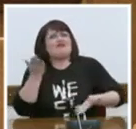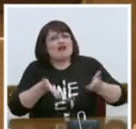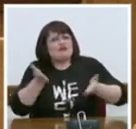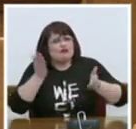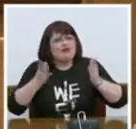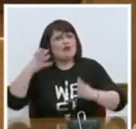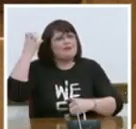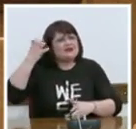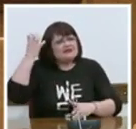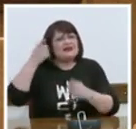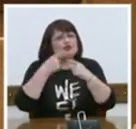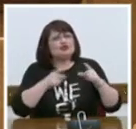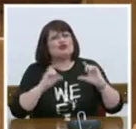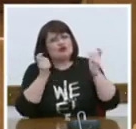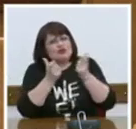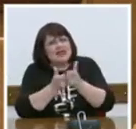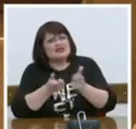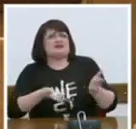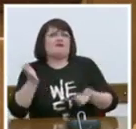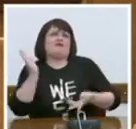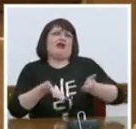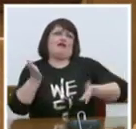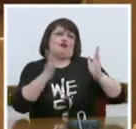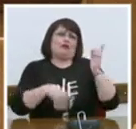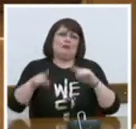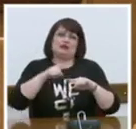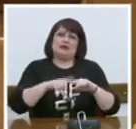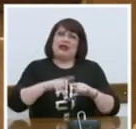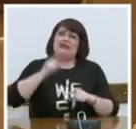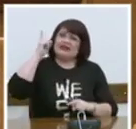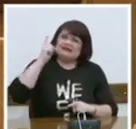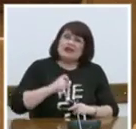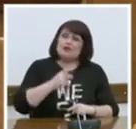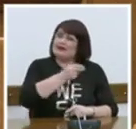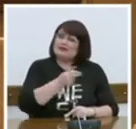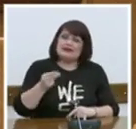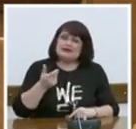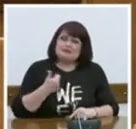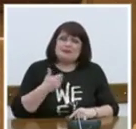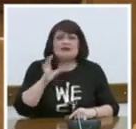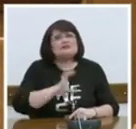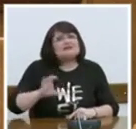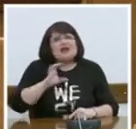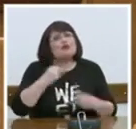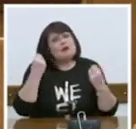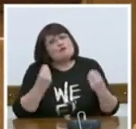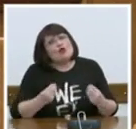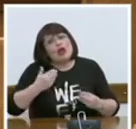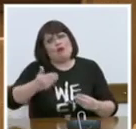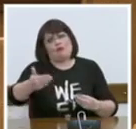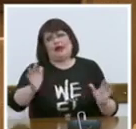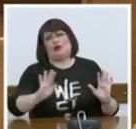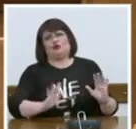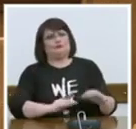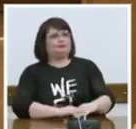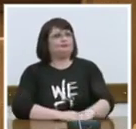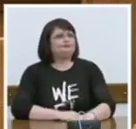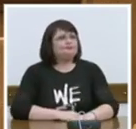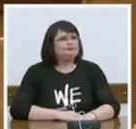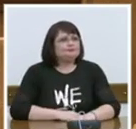επιστήμονες, οικογένειες ολόκληρες φεύγουν από την Ελλάδα για να αναζητήσουν ένα καλύτερο μέλλον.